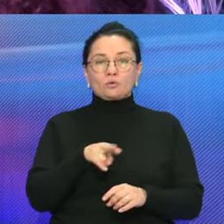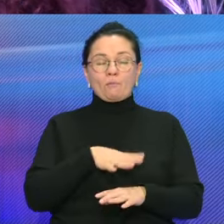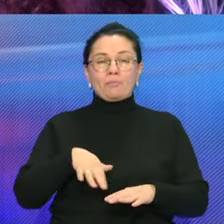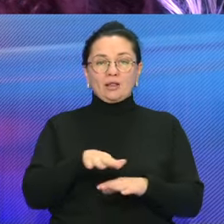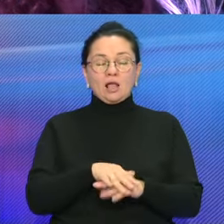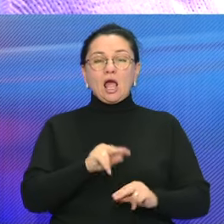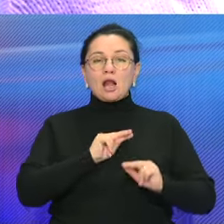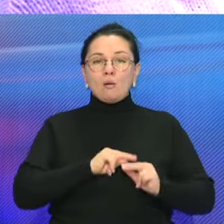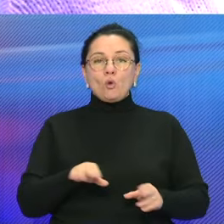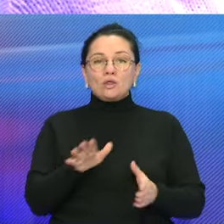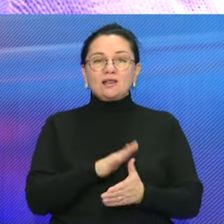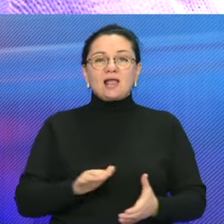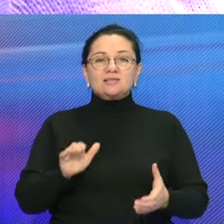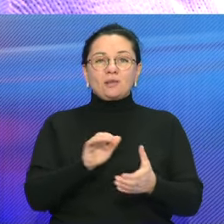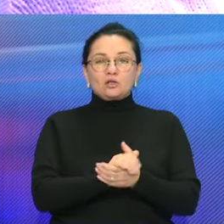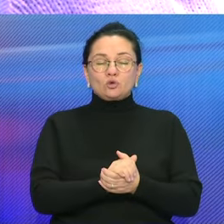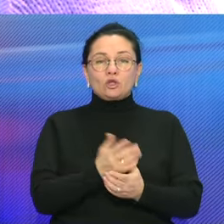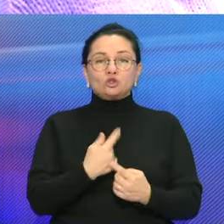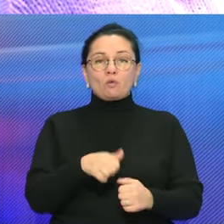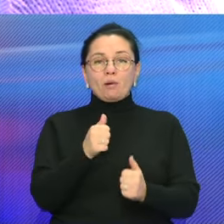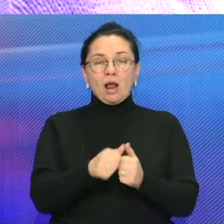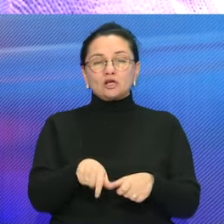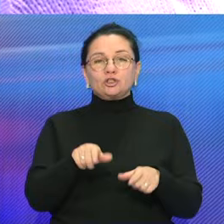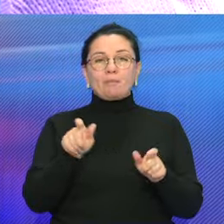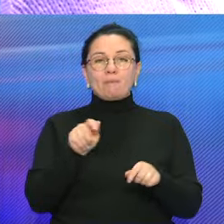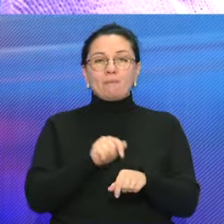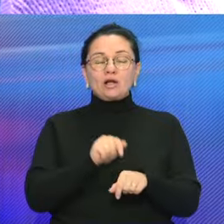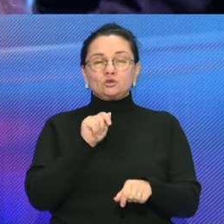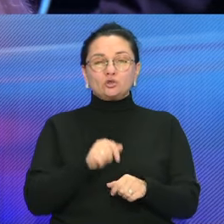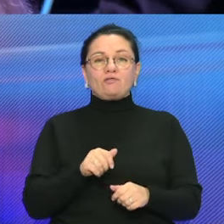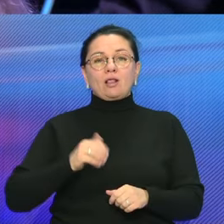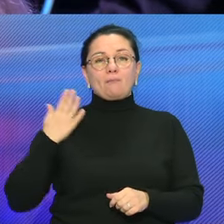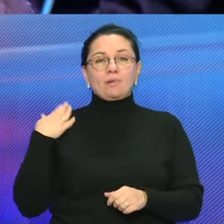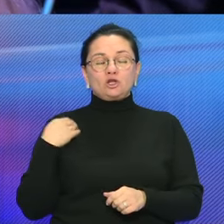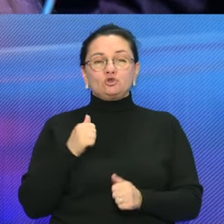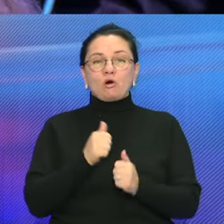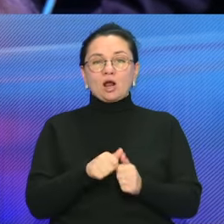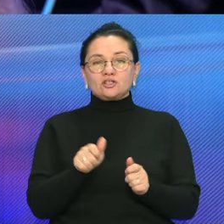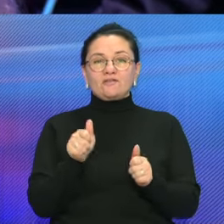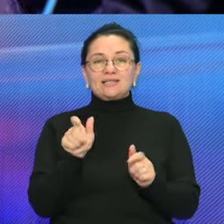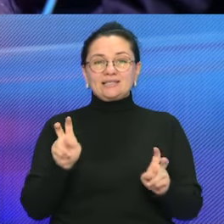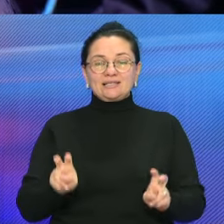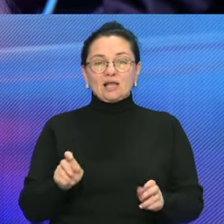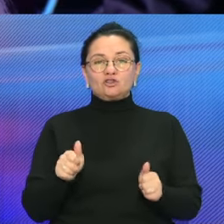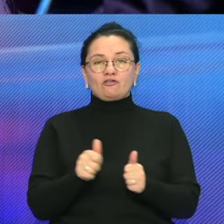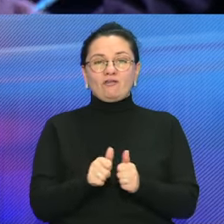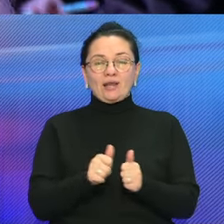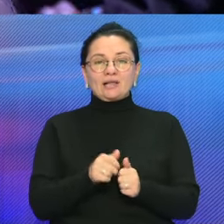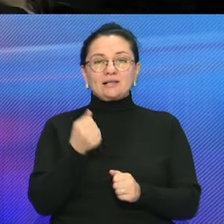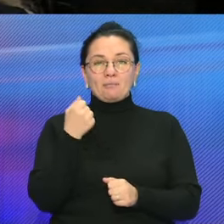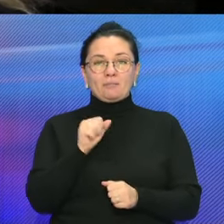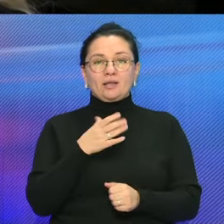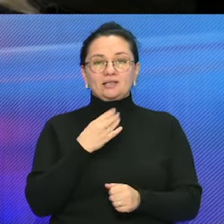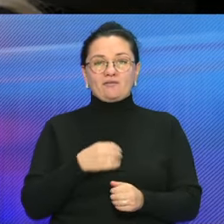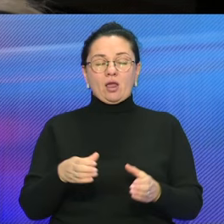на сплоченность, чтобы каждый почувствовал плечо рядом сидящего и отвечающего за победу своей команды.